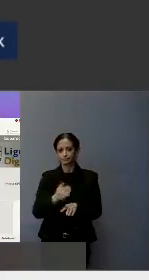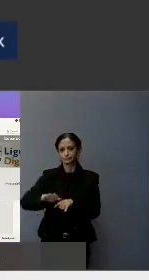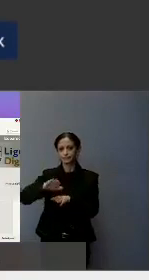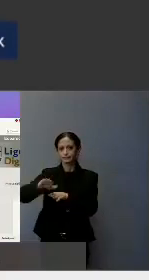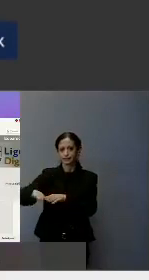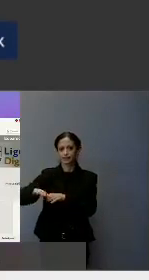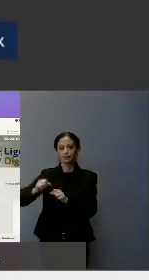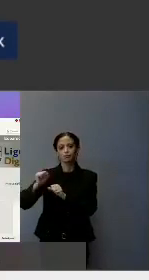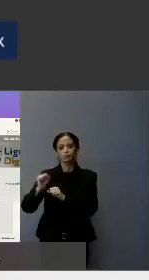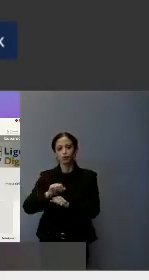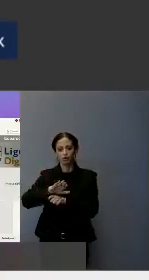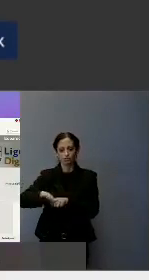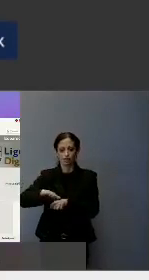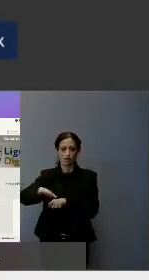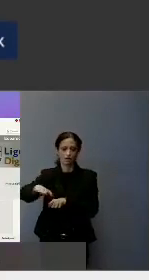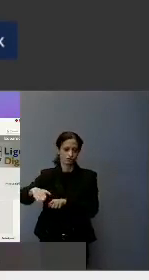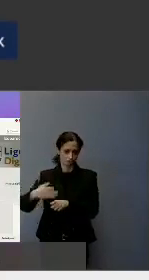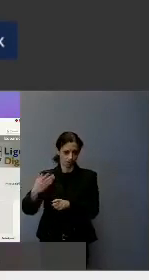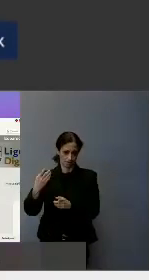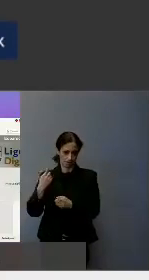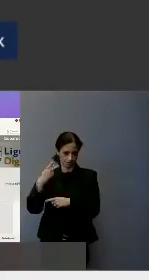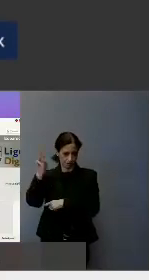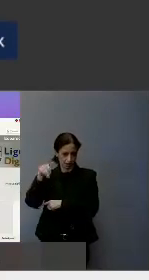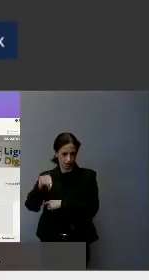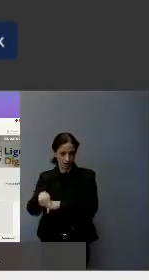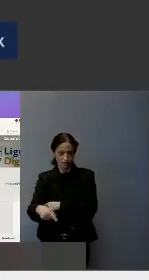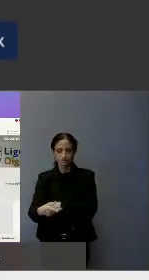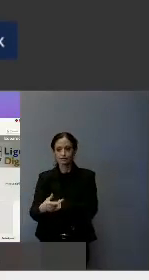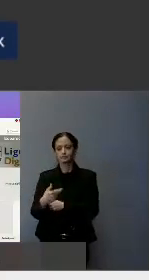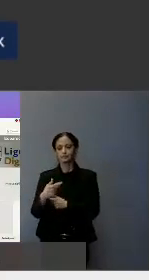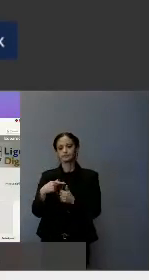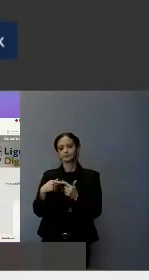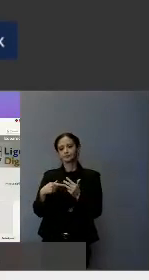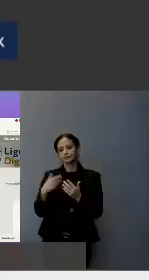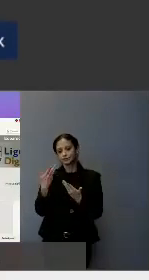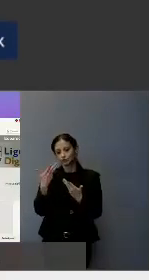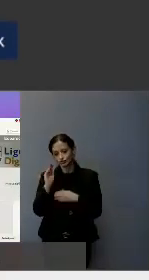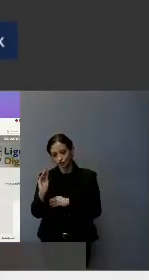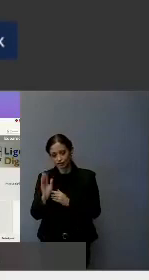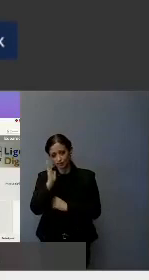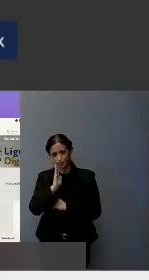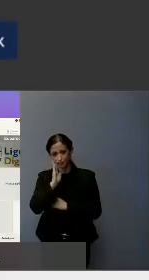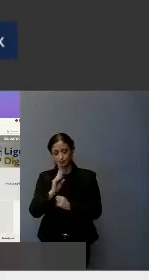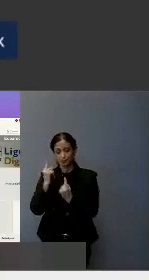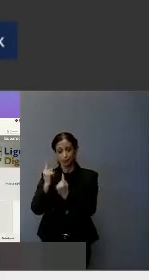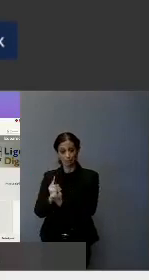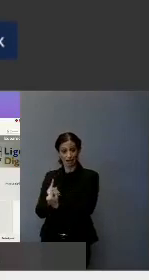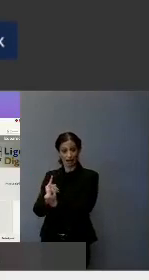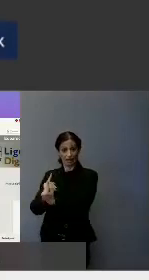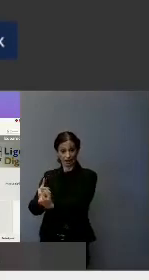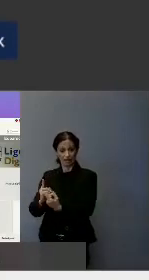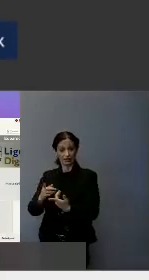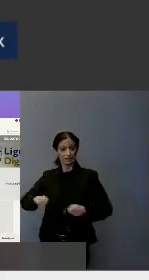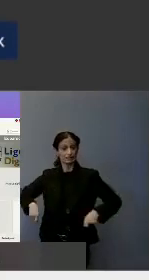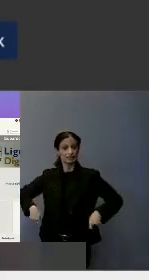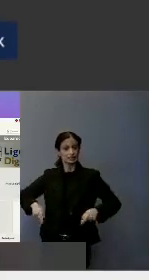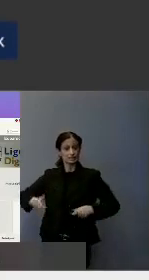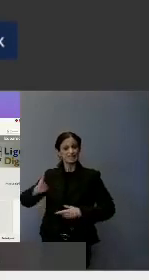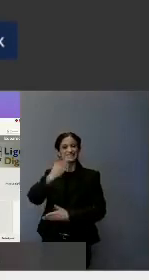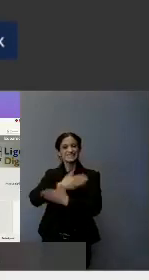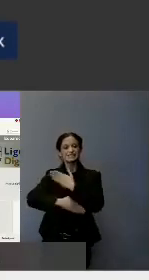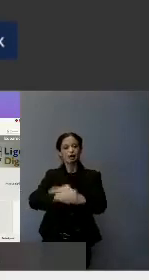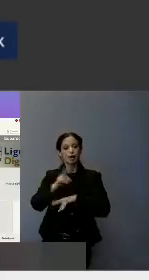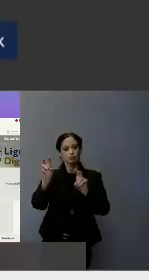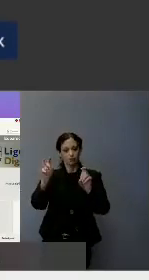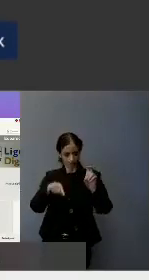punto avevamo già chiesto più volte di mettere qualche paletto per consentire ai disabili stiamo parlando di disabili